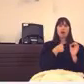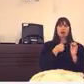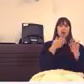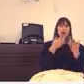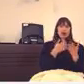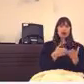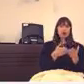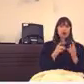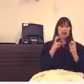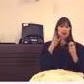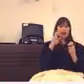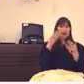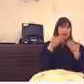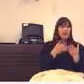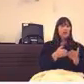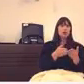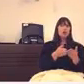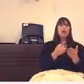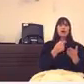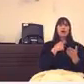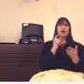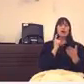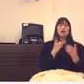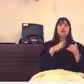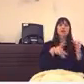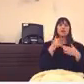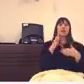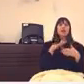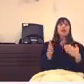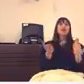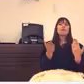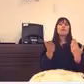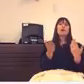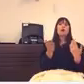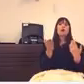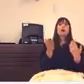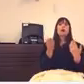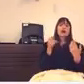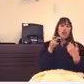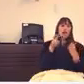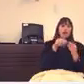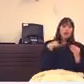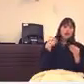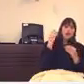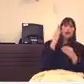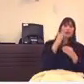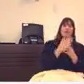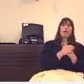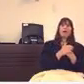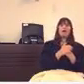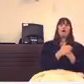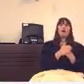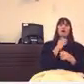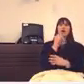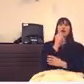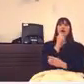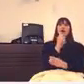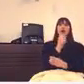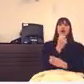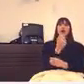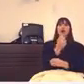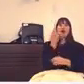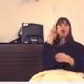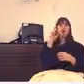נעזור. עיריית חיפה, תעזור. אני צריך את המבנה לילדים. בואו, לכו איתי קדימה. הקונספט שהעמותה